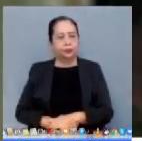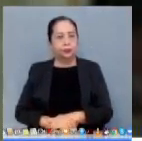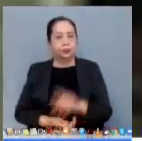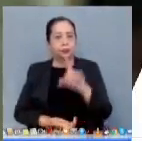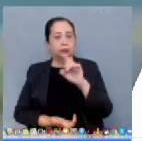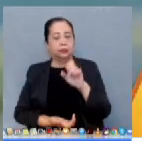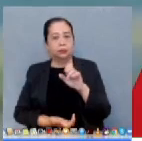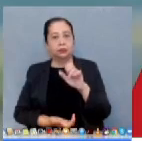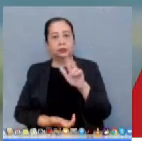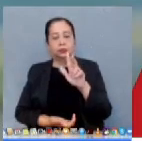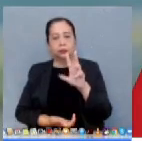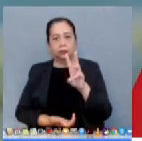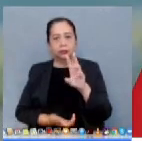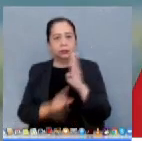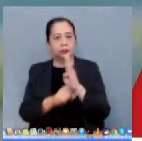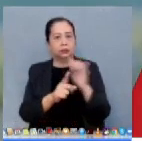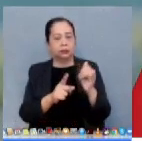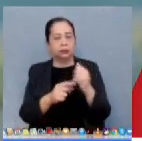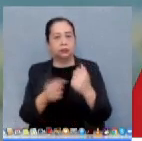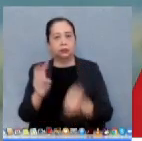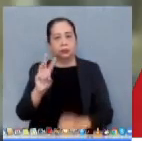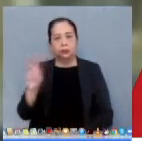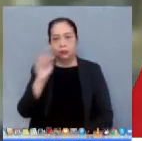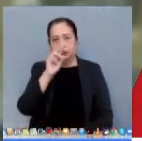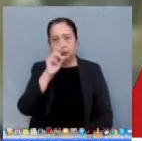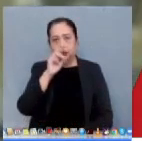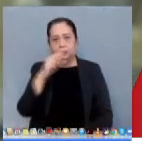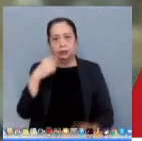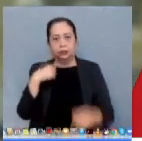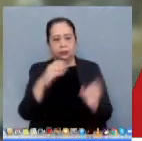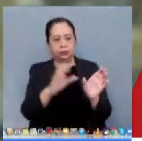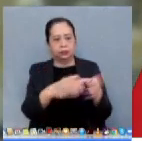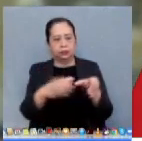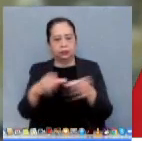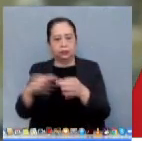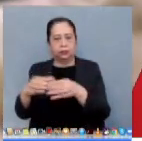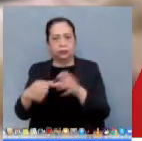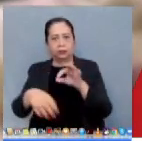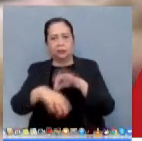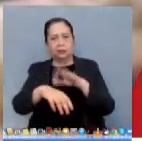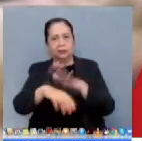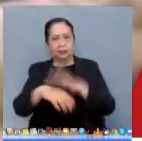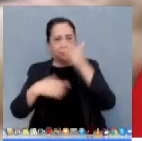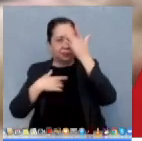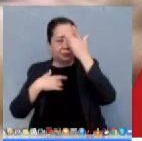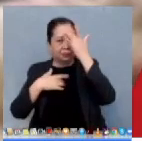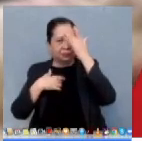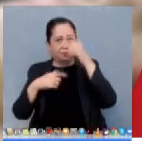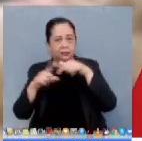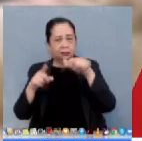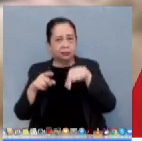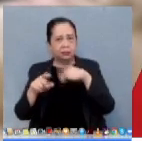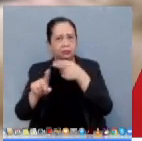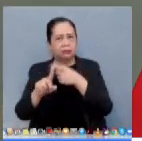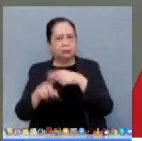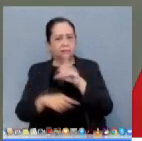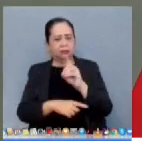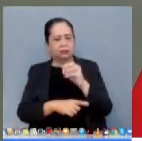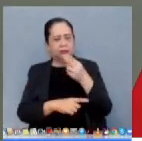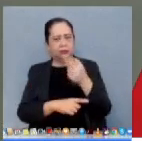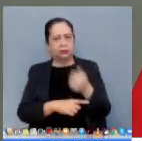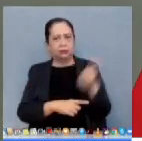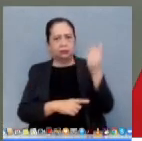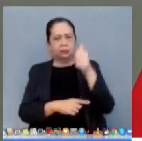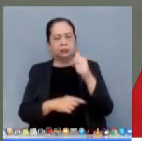136 na barangay sa Western Visayas ang may clustering ng dengue cases base sa datos ng Department of Health 6